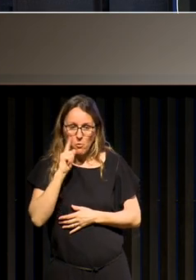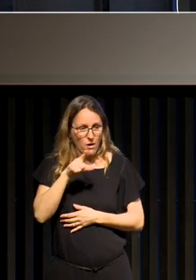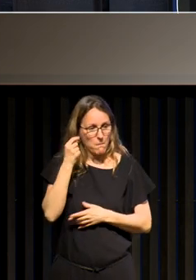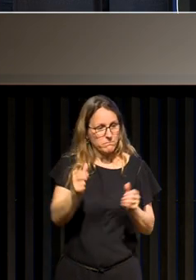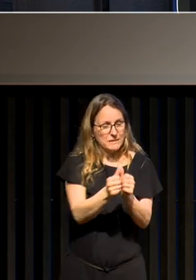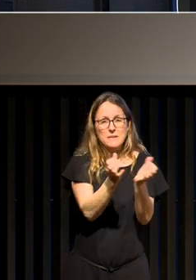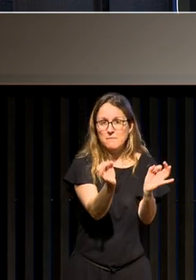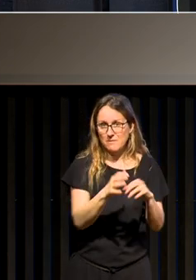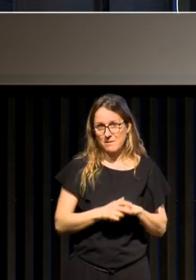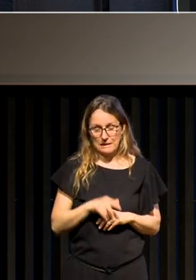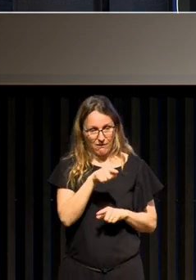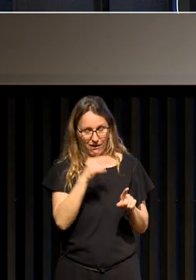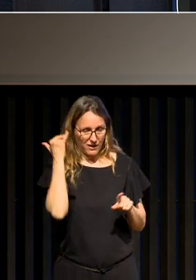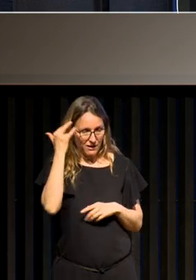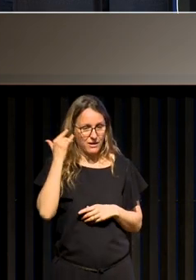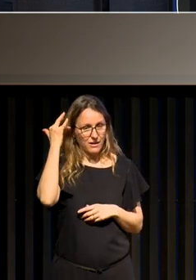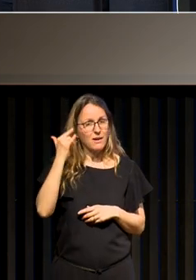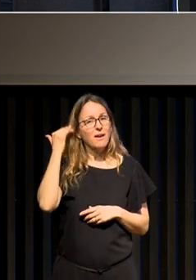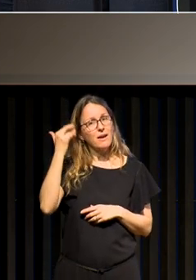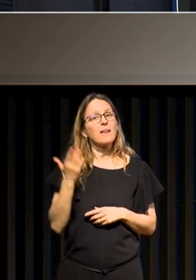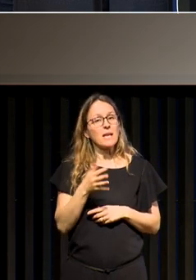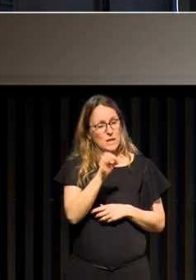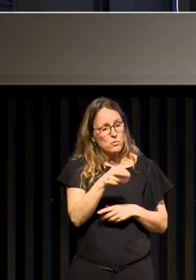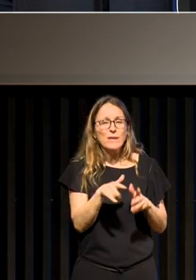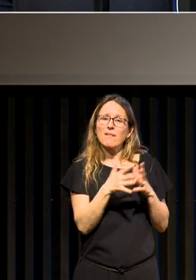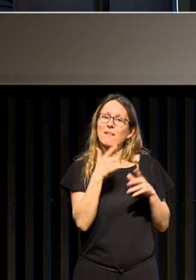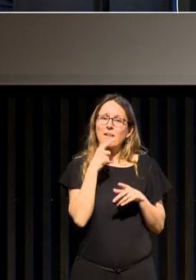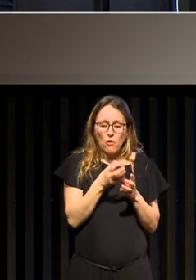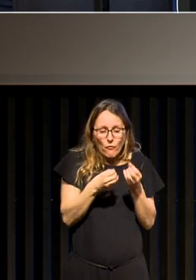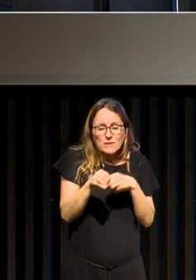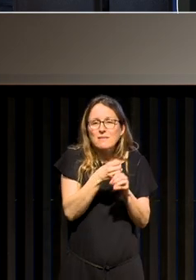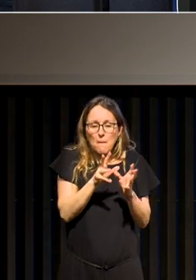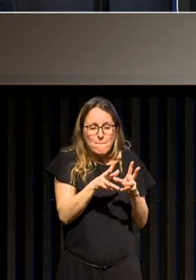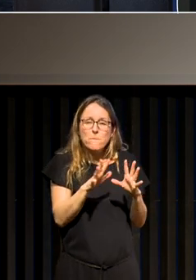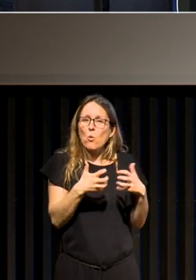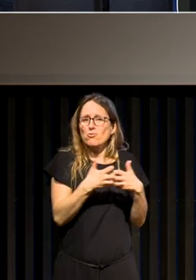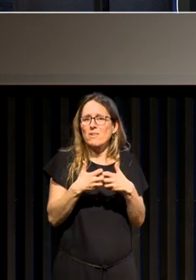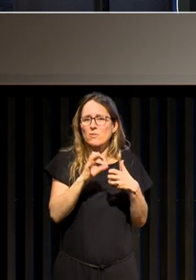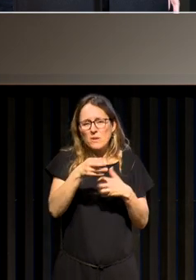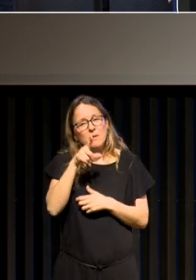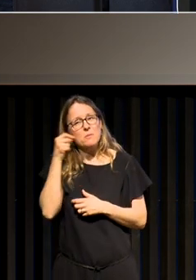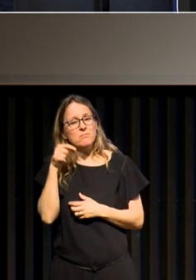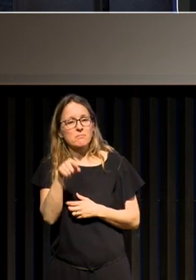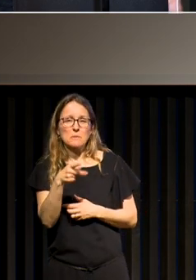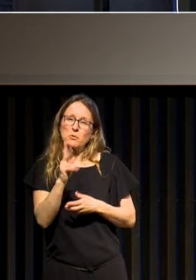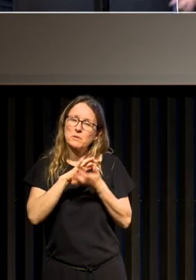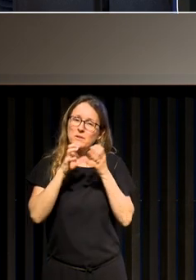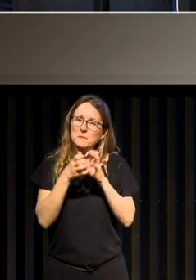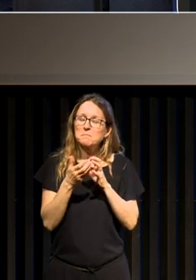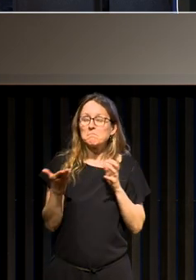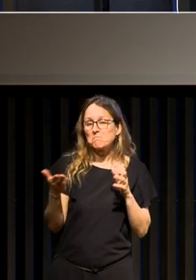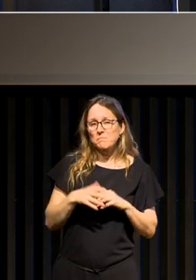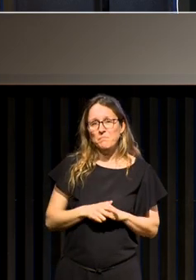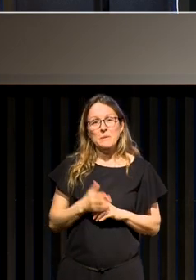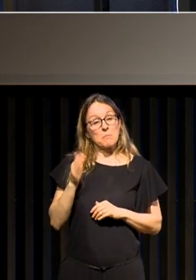bien, va s'inquiéter et viendra congeler ses ovocytes. D'accord ? Un homme, c'est plus compliqué. Mais